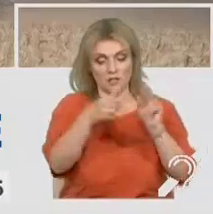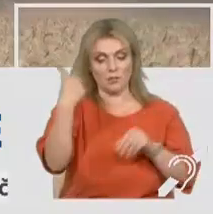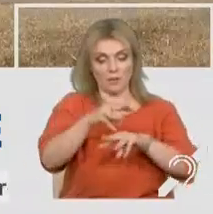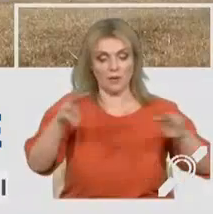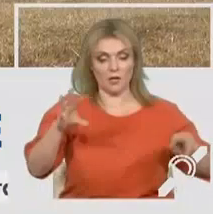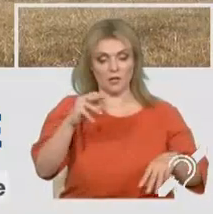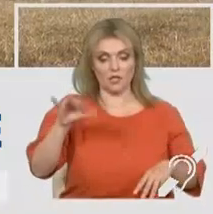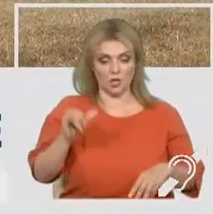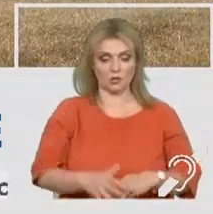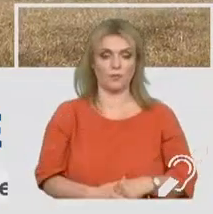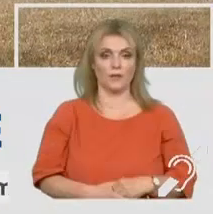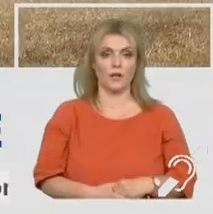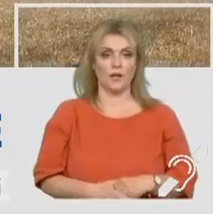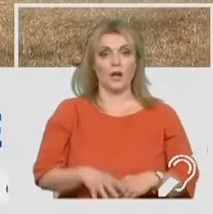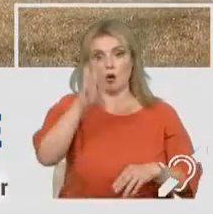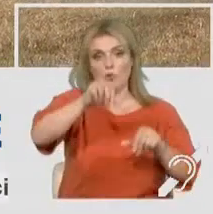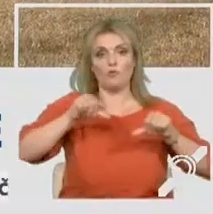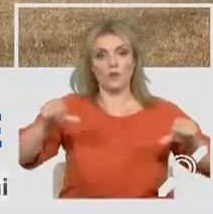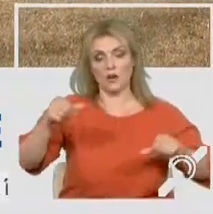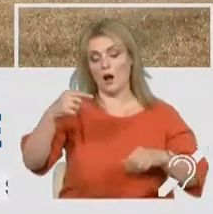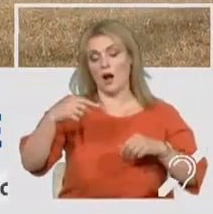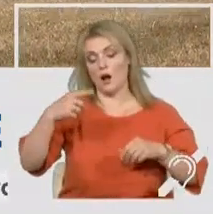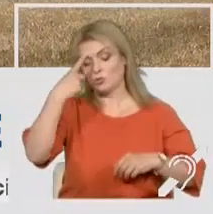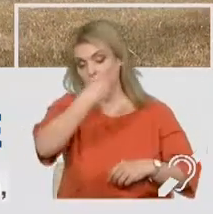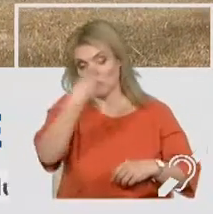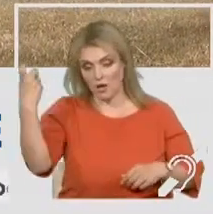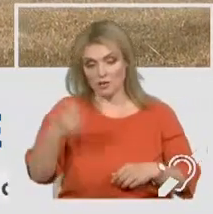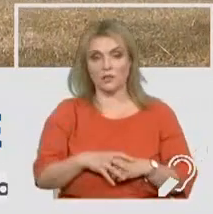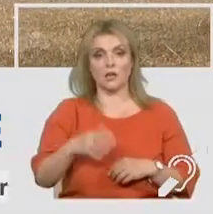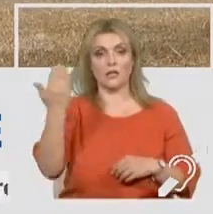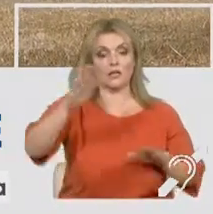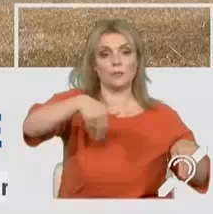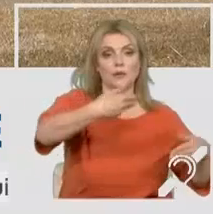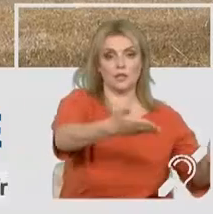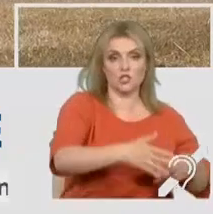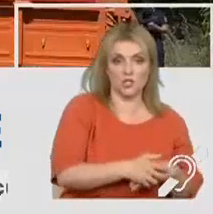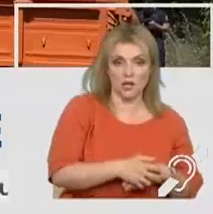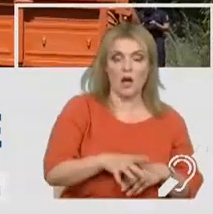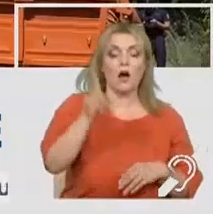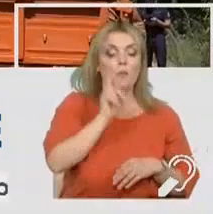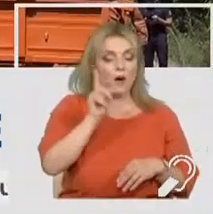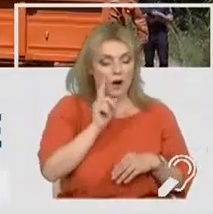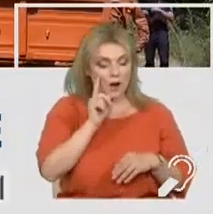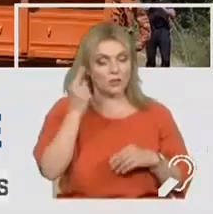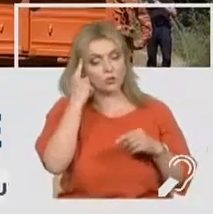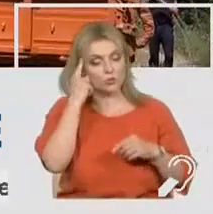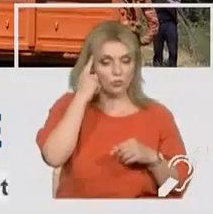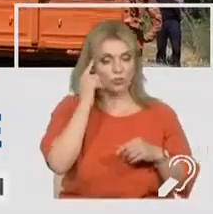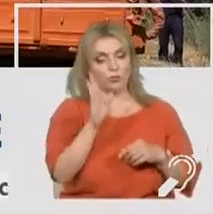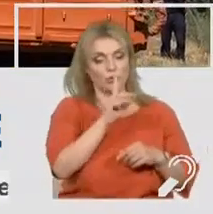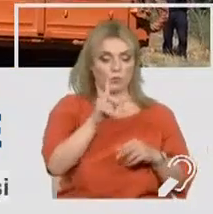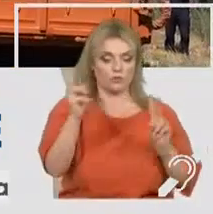prelungirii licențierii guvernul a anunțat că propunerile celor de la forța fermierilor Sunt deocamdată analizate